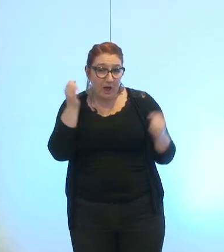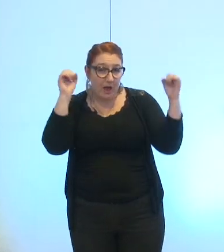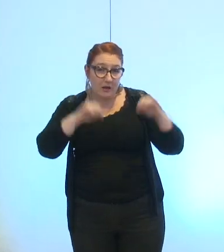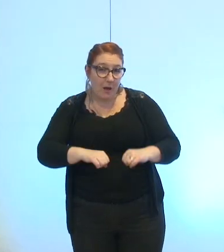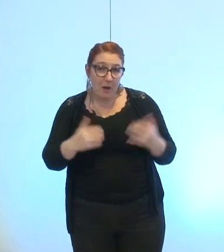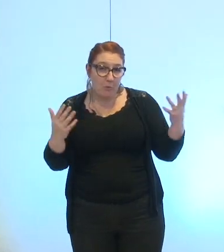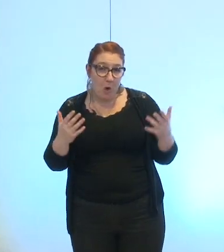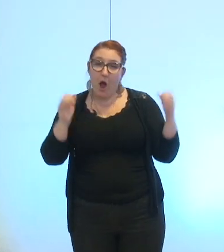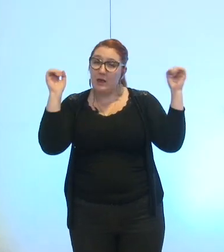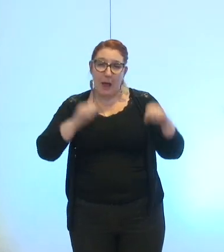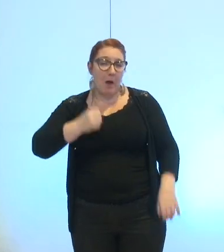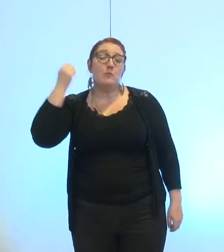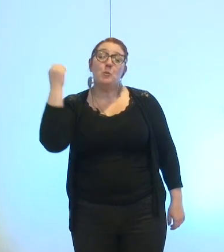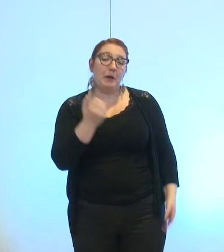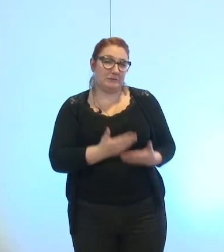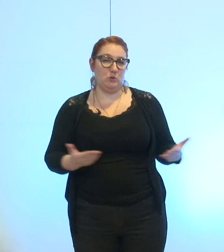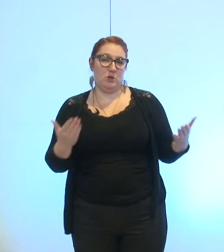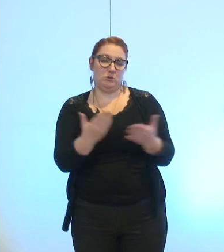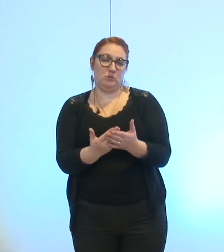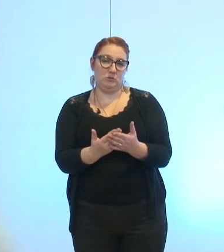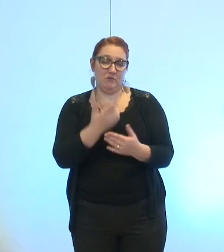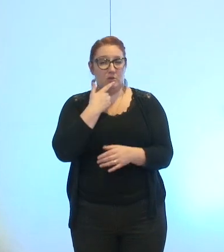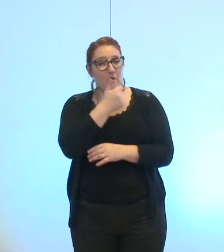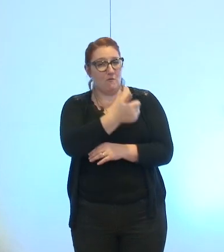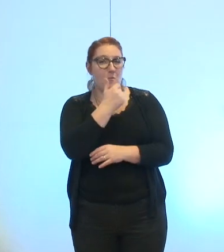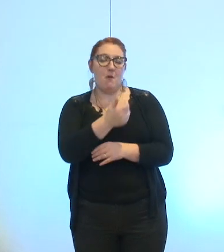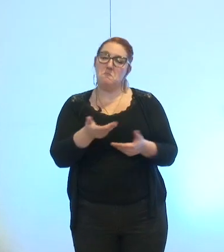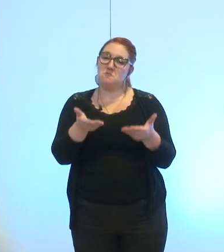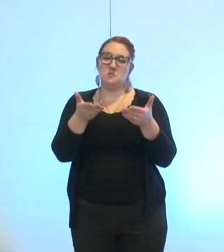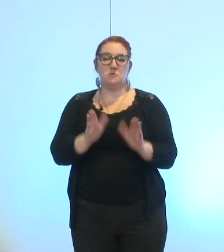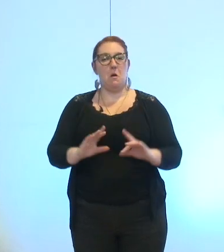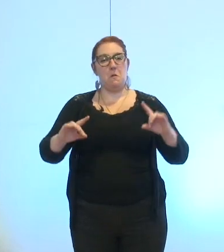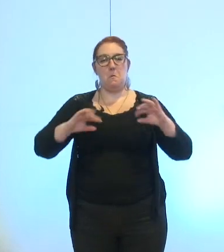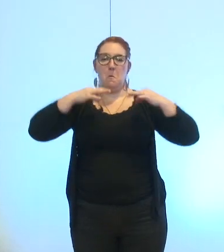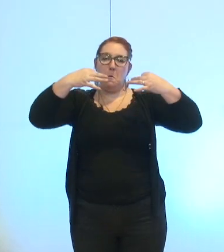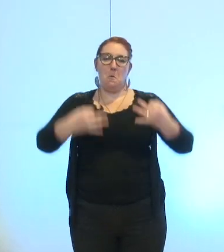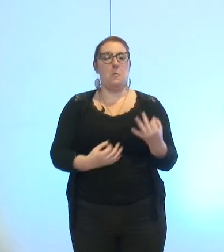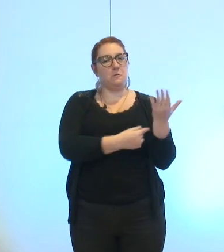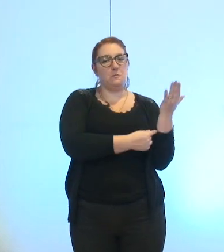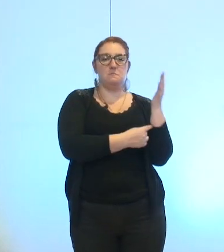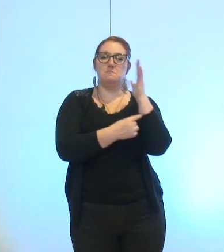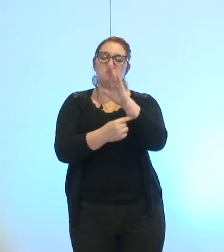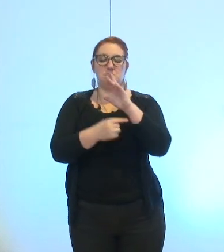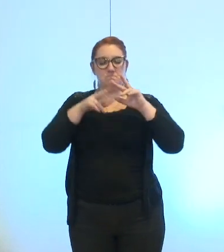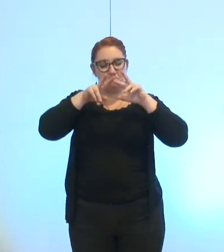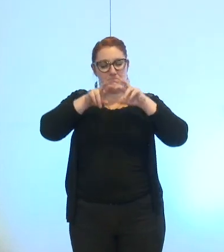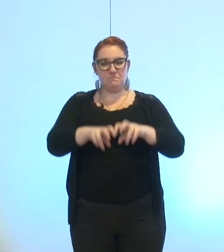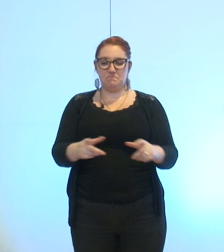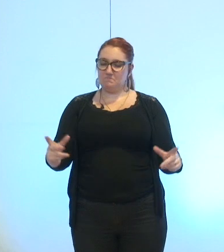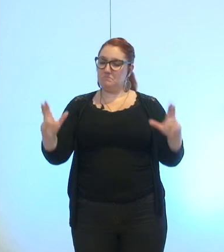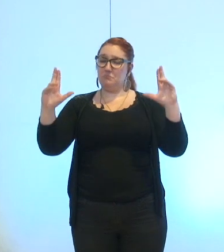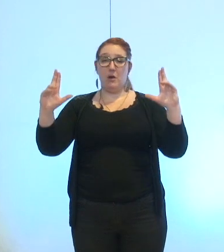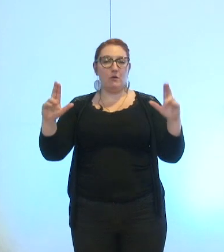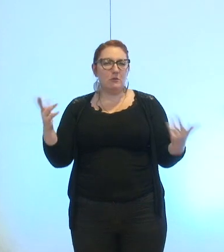pire vous avez fait donc le choix d'examiner les comptes sur une période que rien